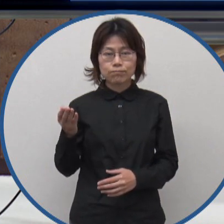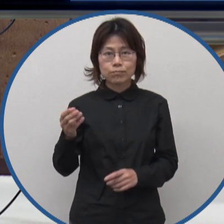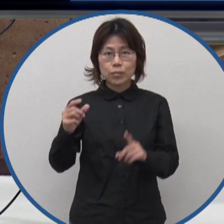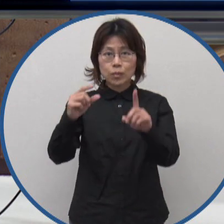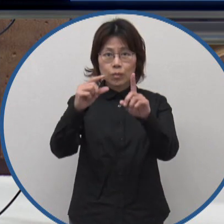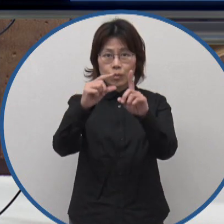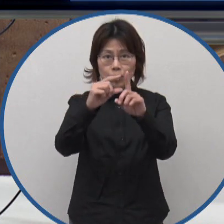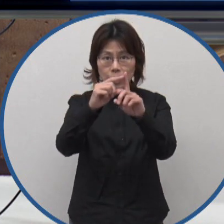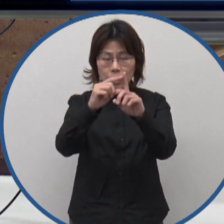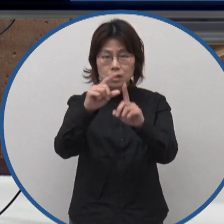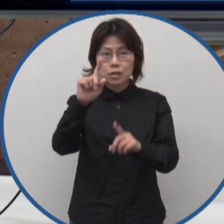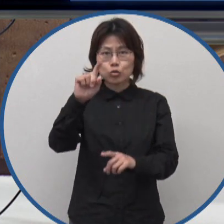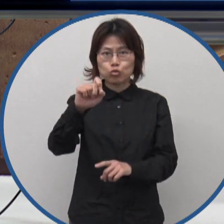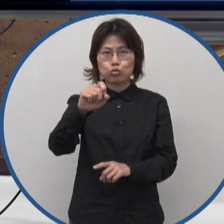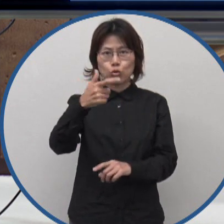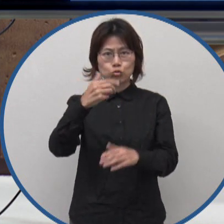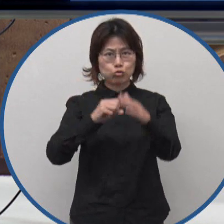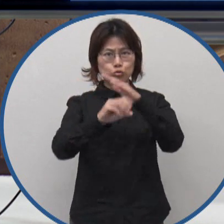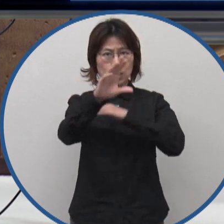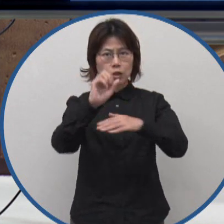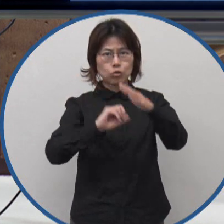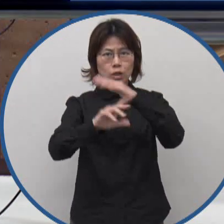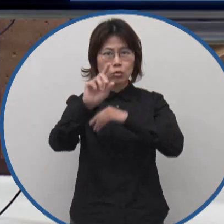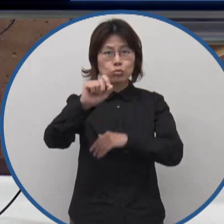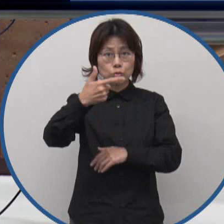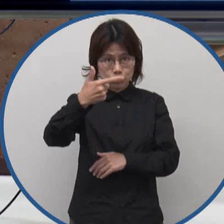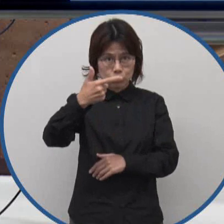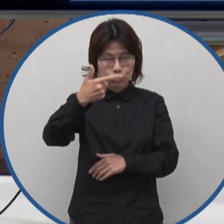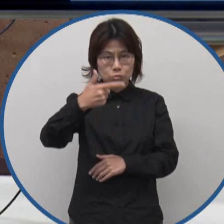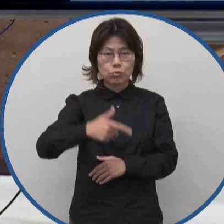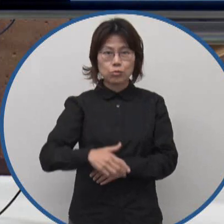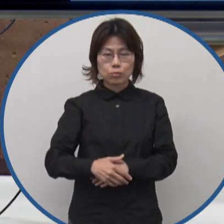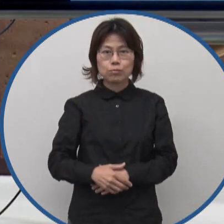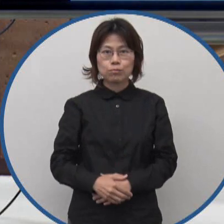ページでいうと16ページなんですけれども、